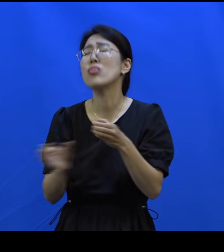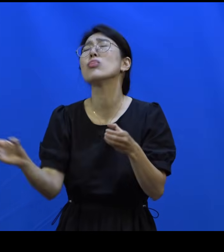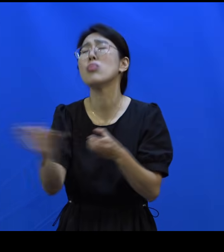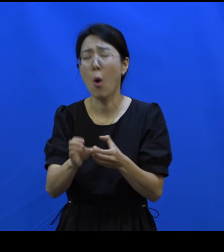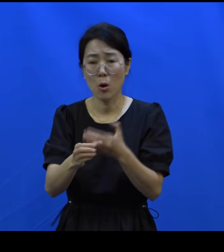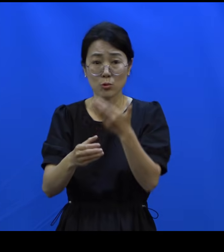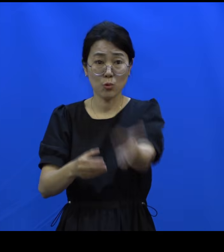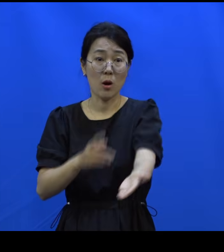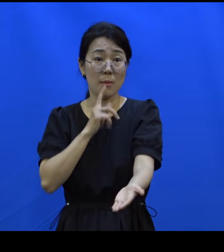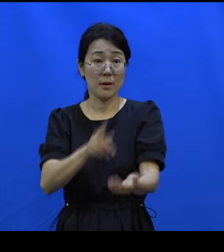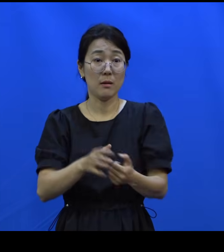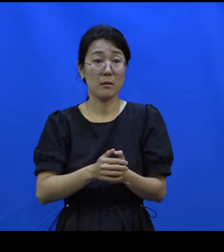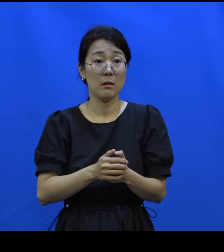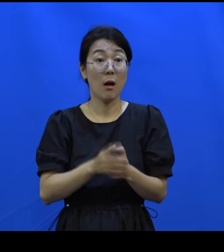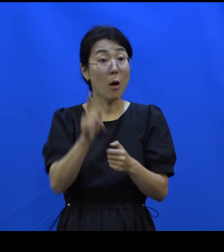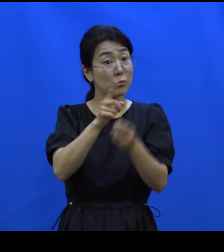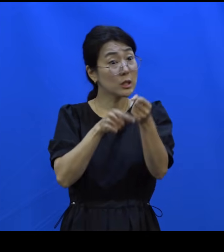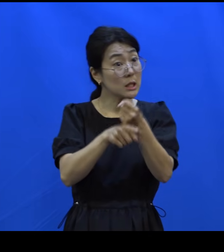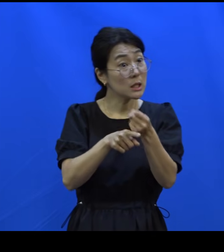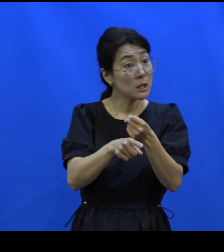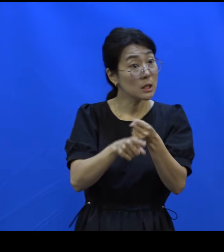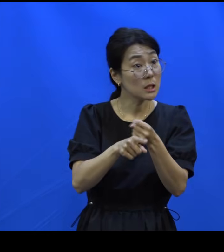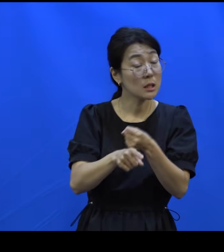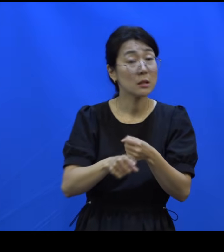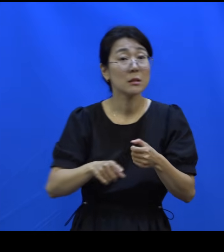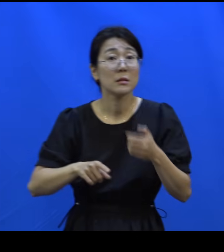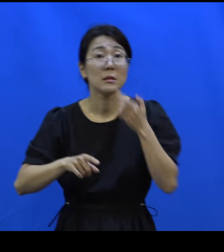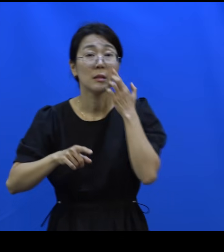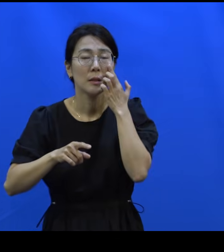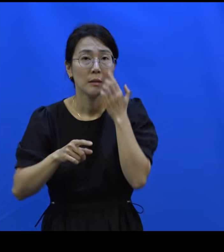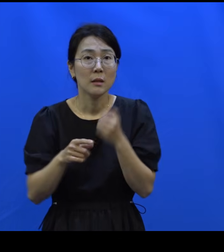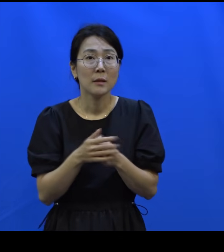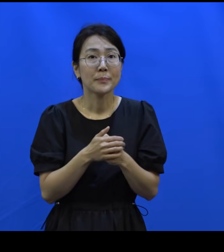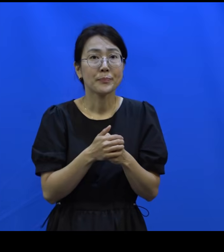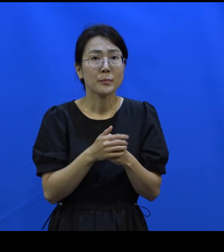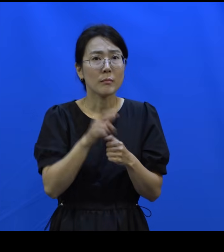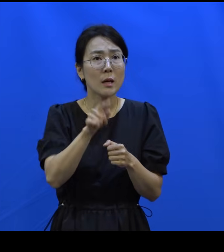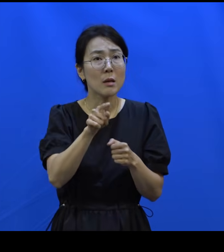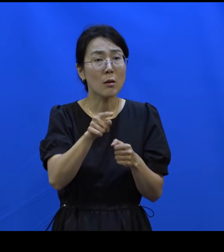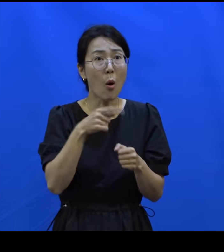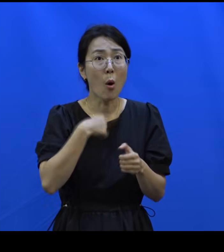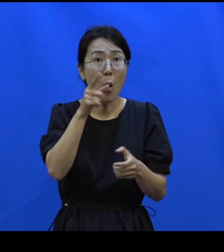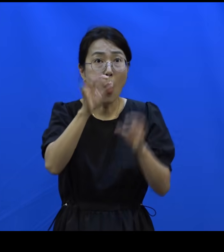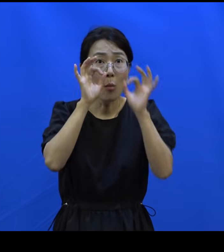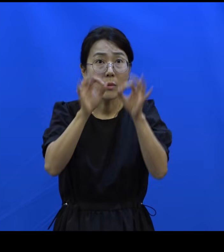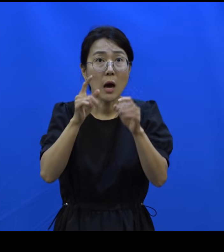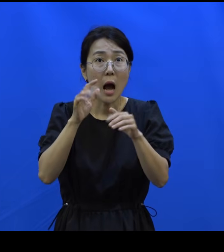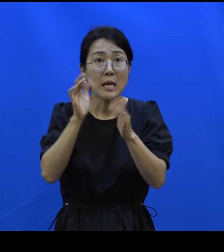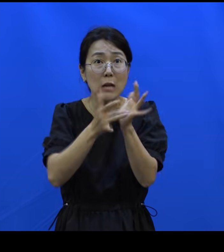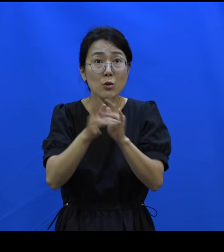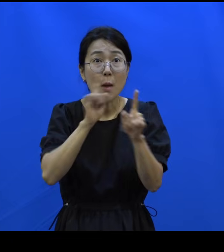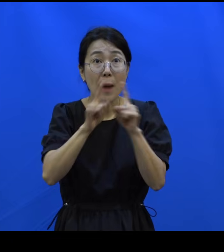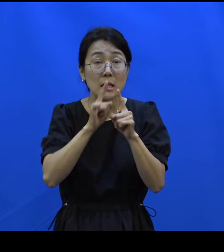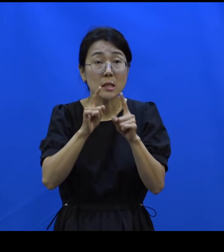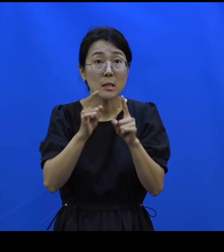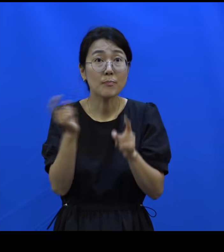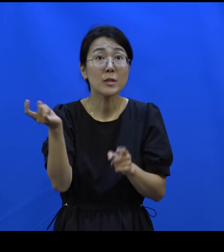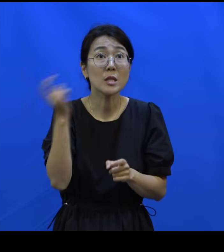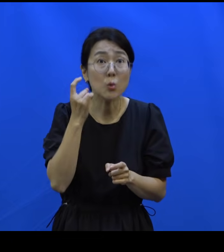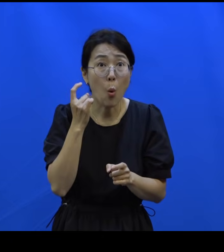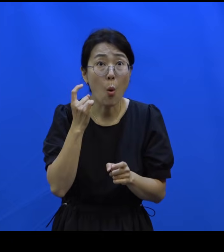이 말씀을 문자 그대로 해석하고 살려고 했던, 또 주장했던 분이 유명한